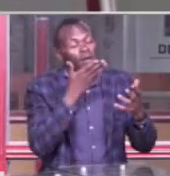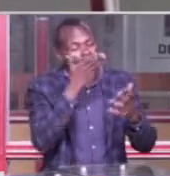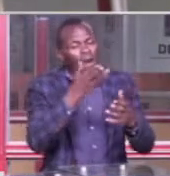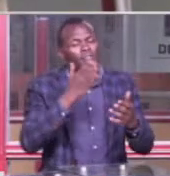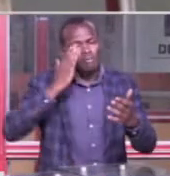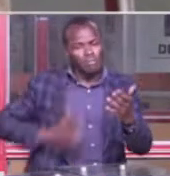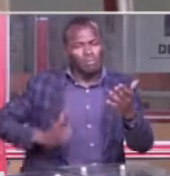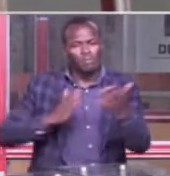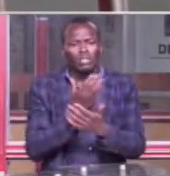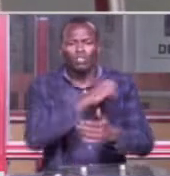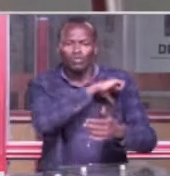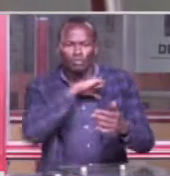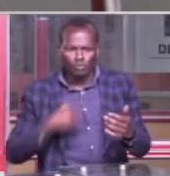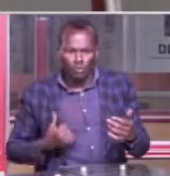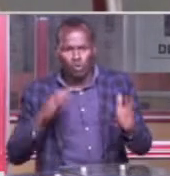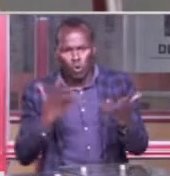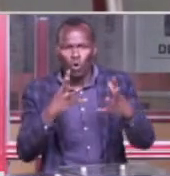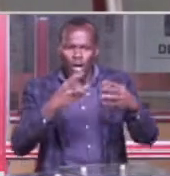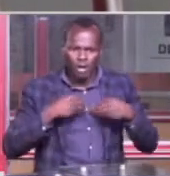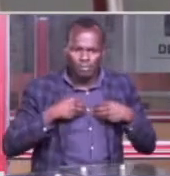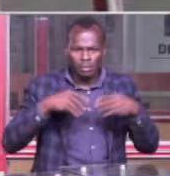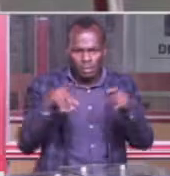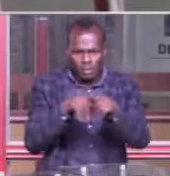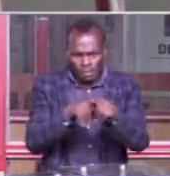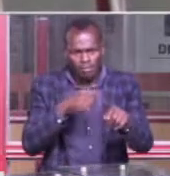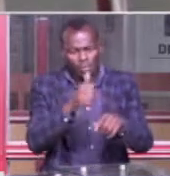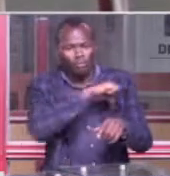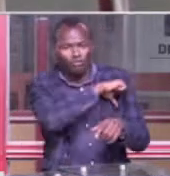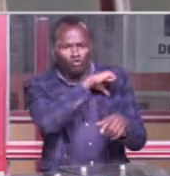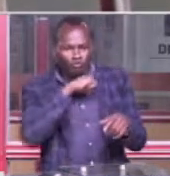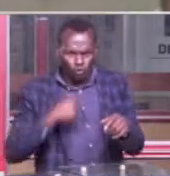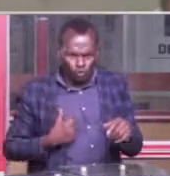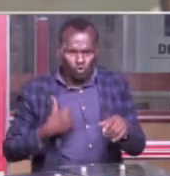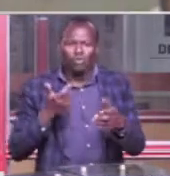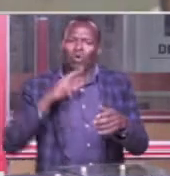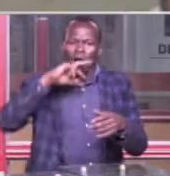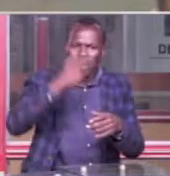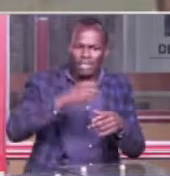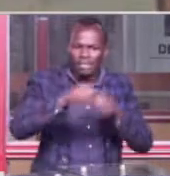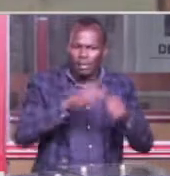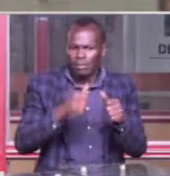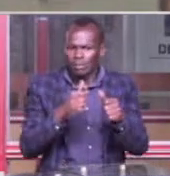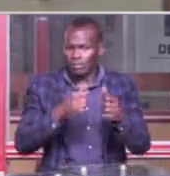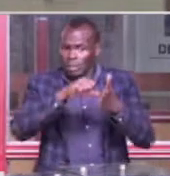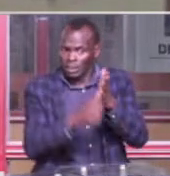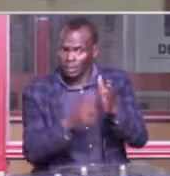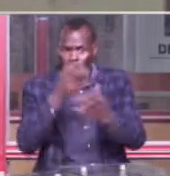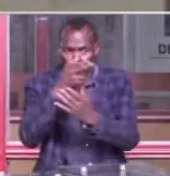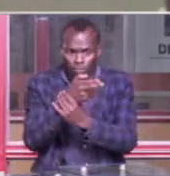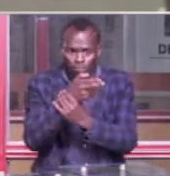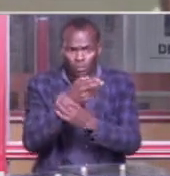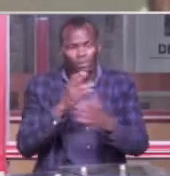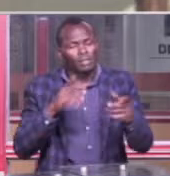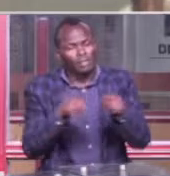gw'okusangibwa n'emmundu ategeeza nga bw'atasobola kubaako na kyaddamu okutuusa nga bamuwadde ebikwata ku musango. Kiba omulamuzi era nkyalina